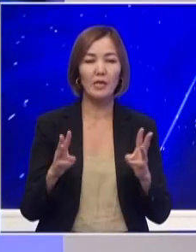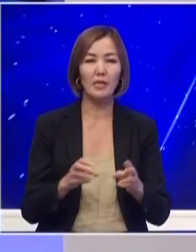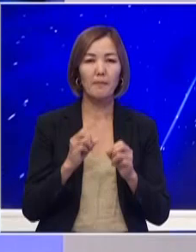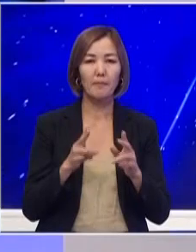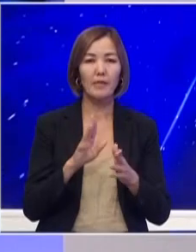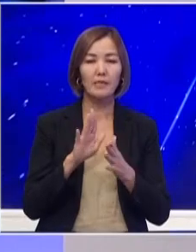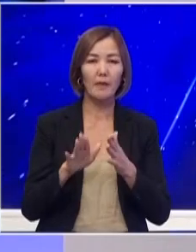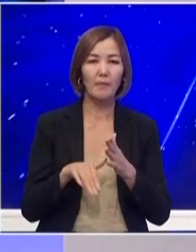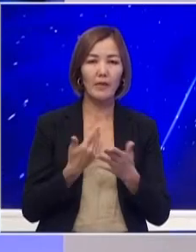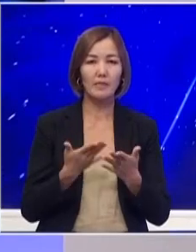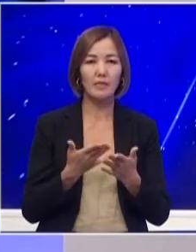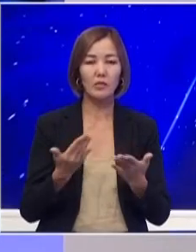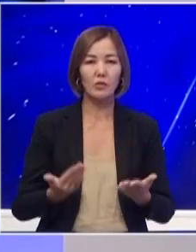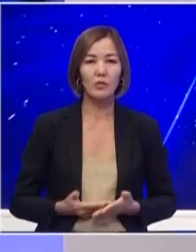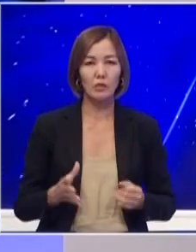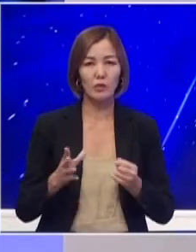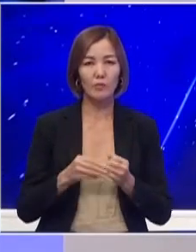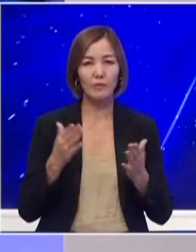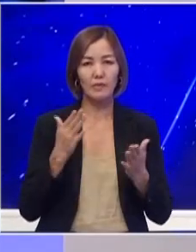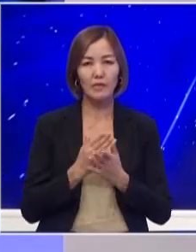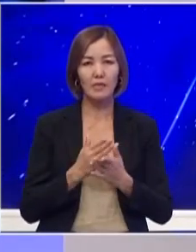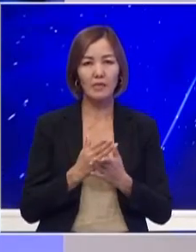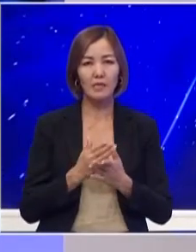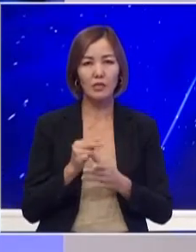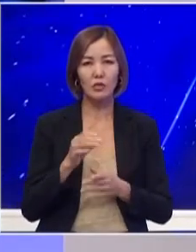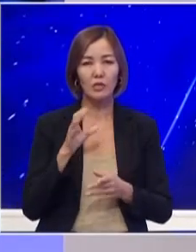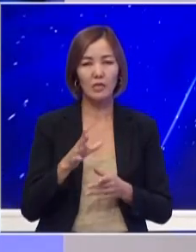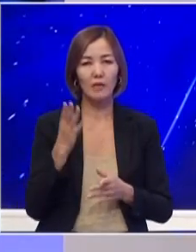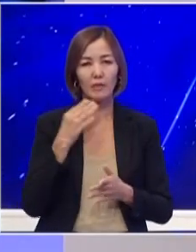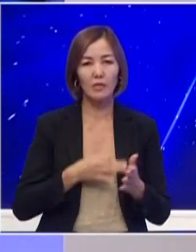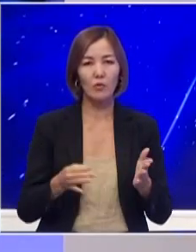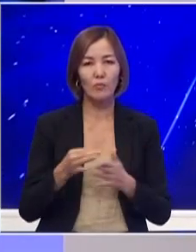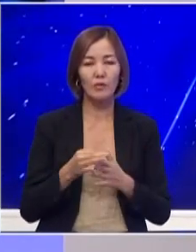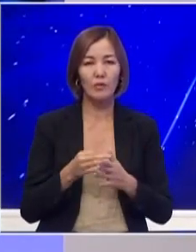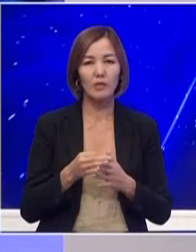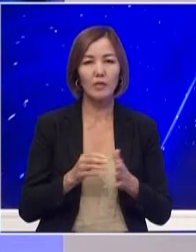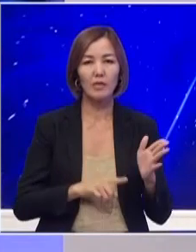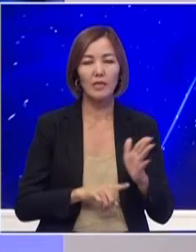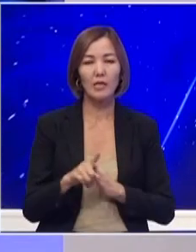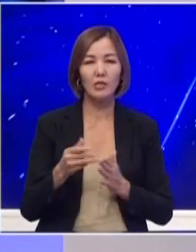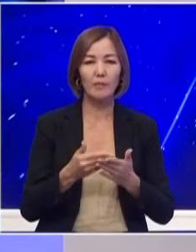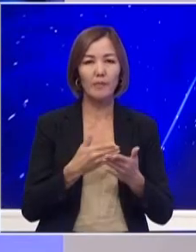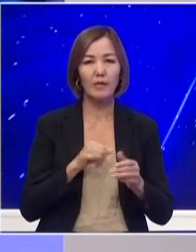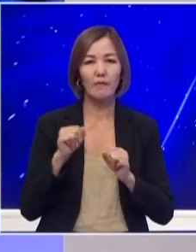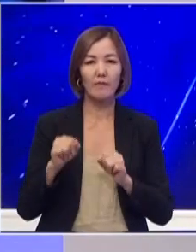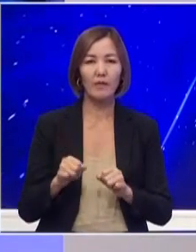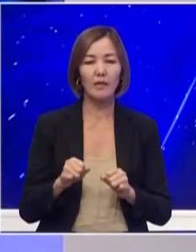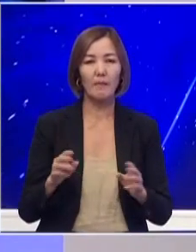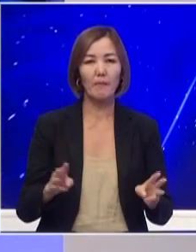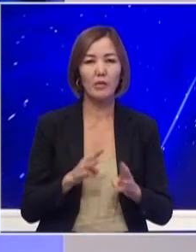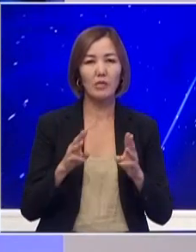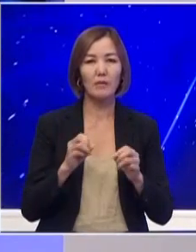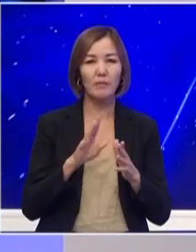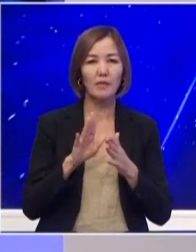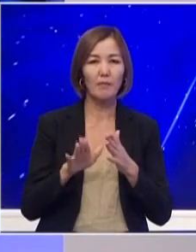Пожарная безопасность в жилом секторе. Специалисты департамента ПЧС Алматинской области приступили к профилактике по соблюдению